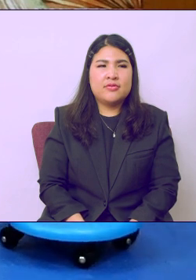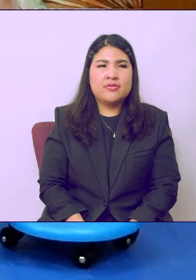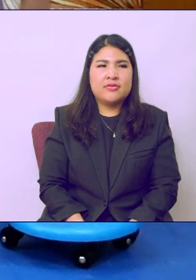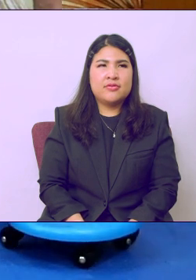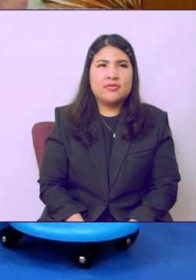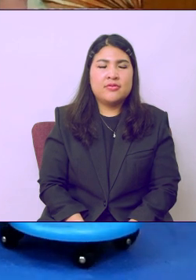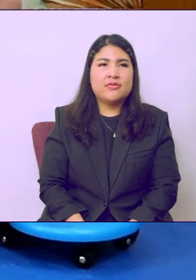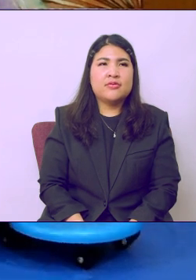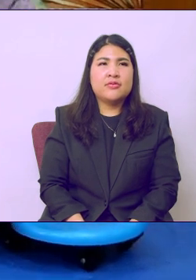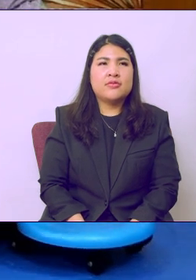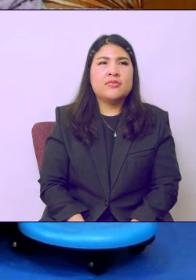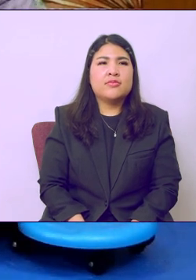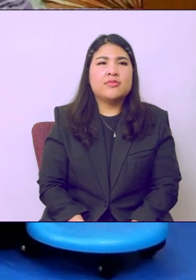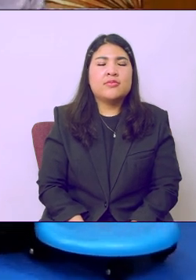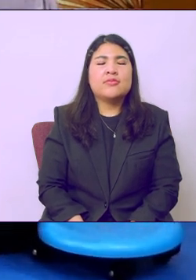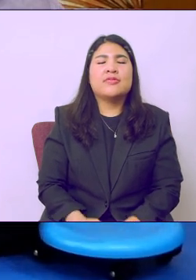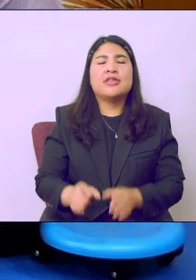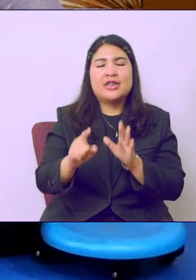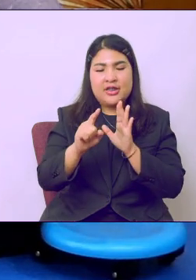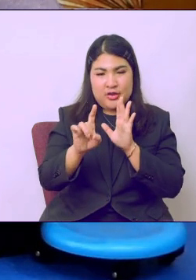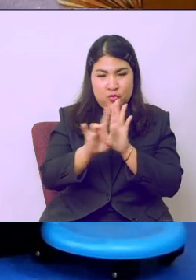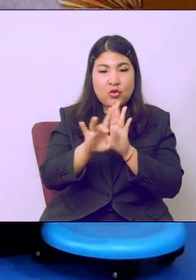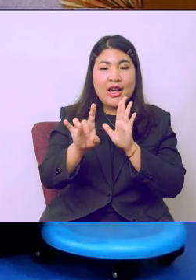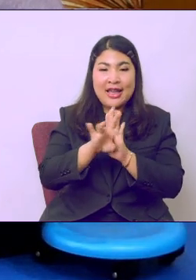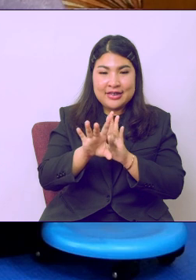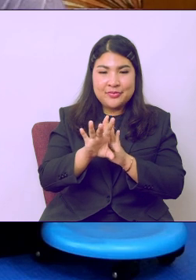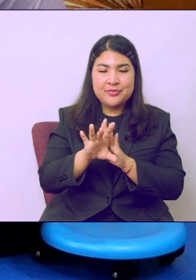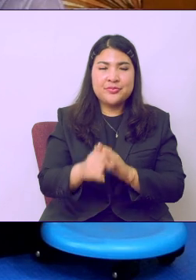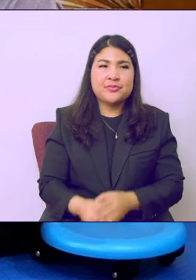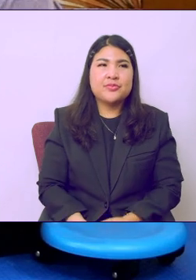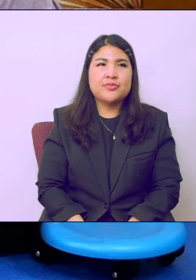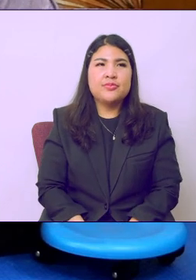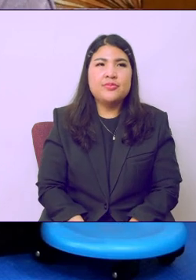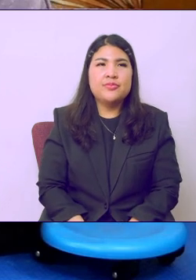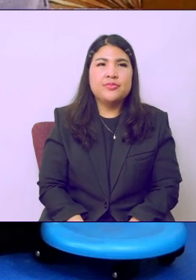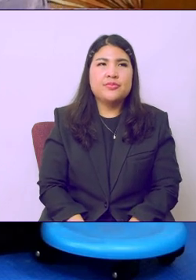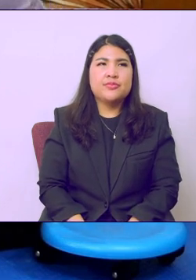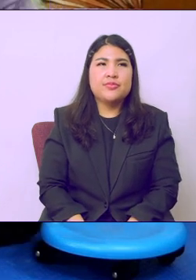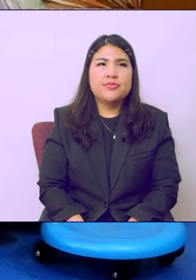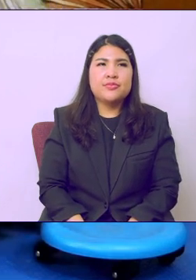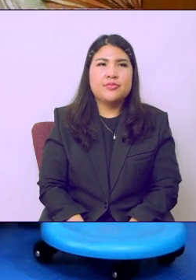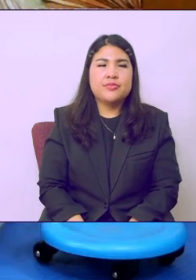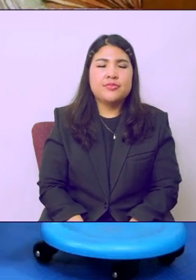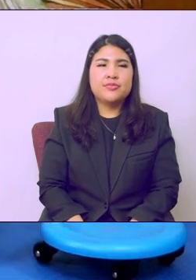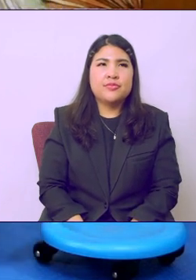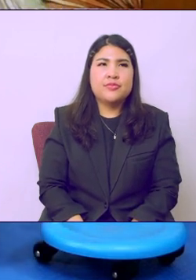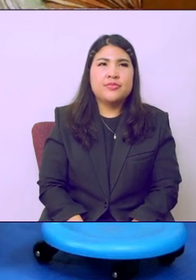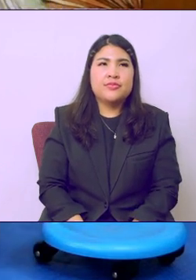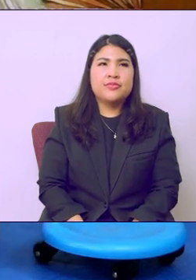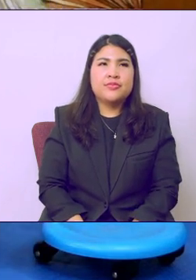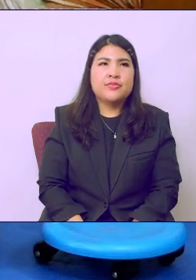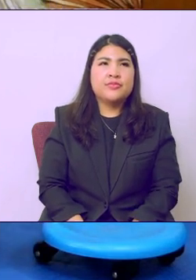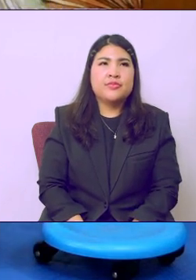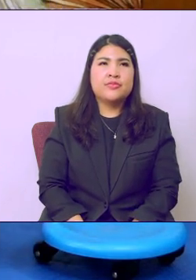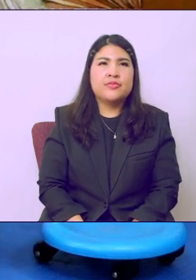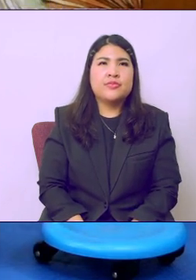ด้านนี้ก็ได้นะครับอ่ะนะครับขอเซตสุดท้ายเซตสุดท้ายเซตสุดท้ายนะครับอ่ะช่วยผมข้างนี้นะครับแต่เขคอนโทรลคอนโทรลนะครับปรับ